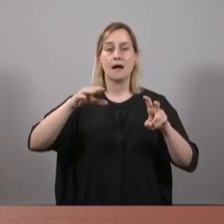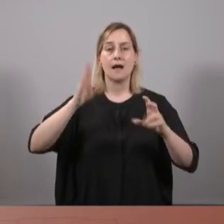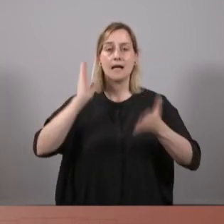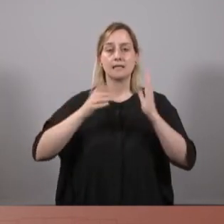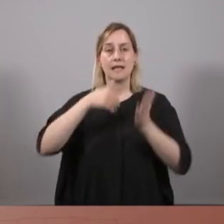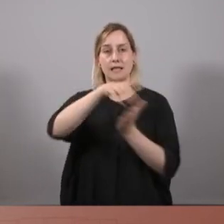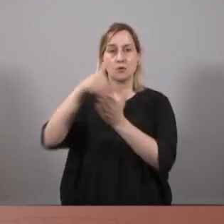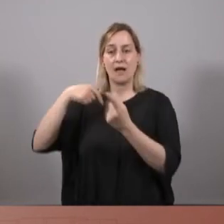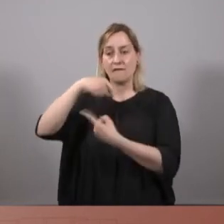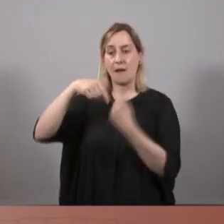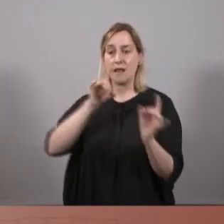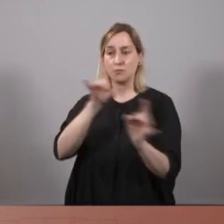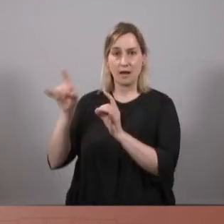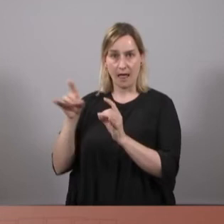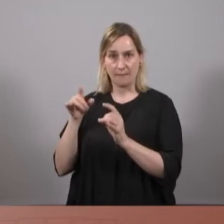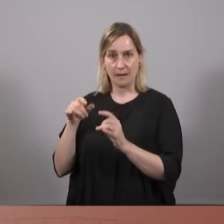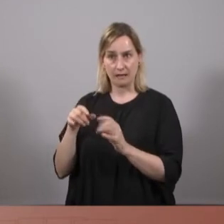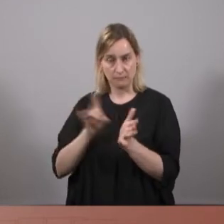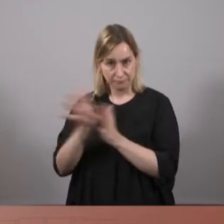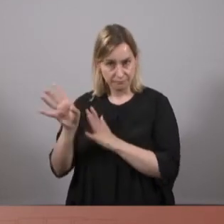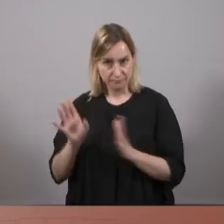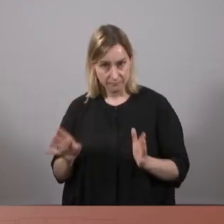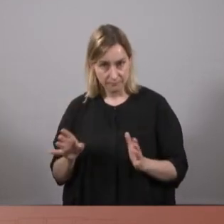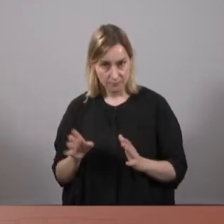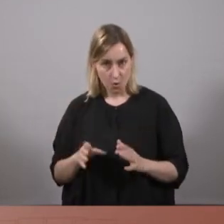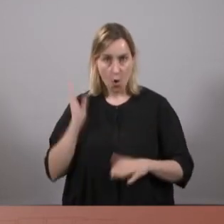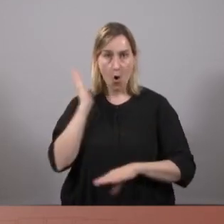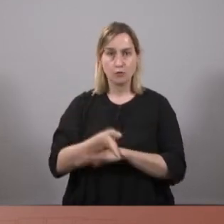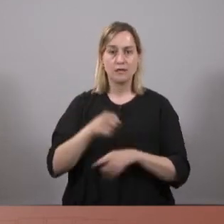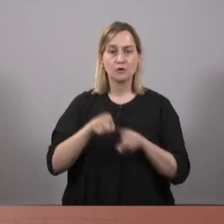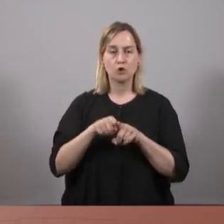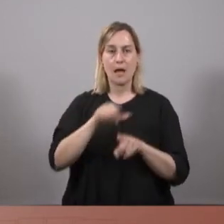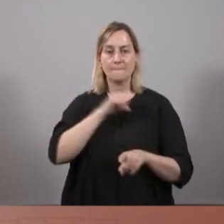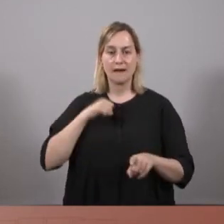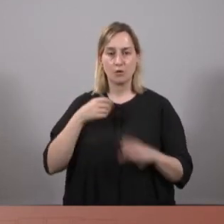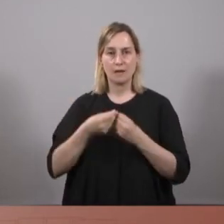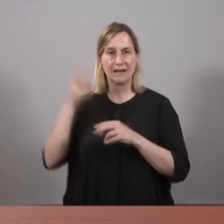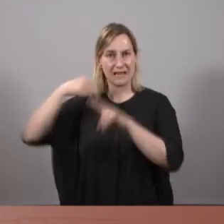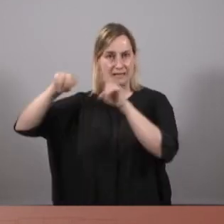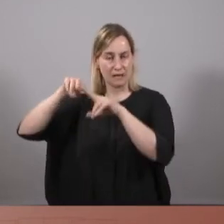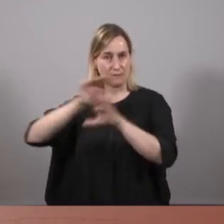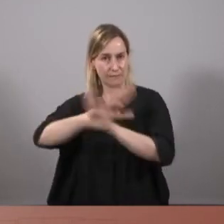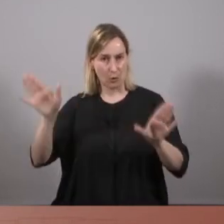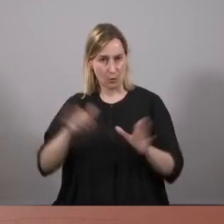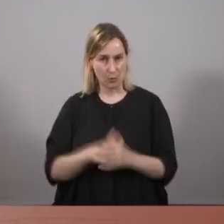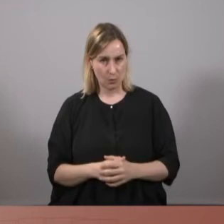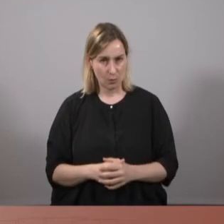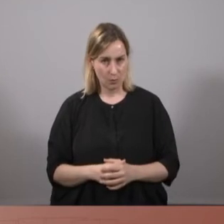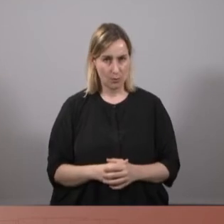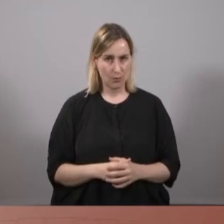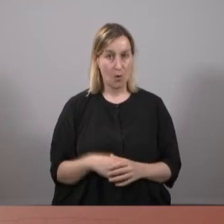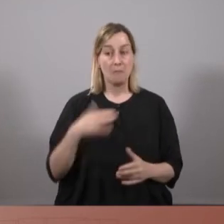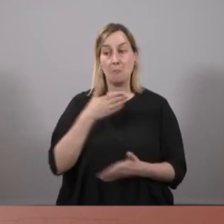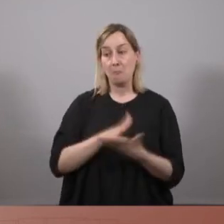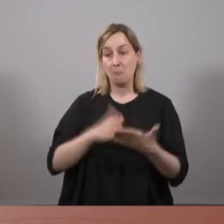desnonaments en famílies vulnerables, que veurem la retirada d'acusacions particulars per part de la Generalitat, que, si més no, per part